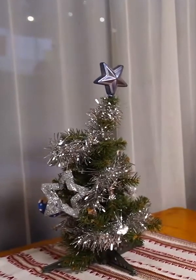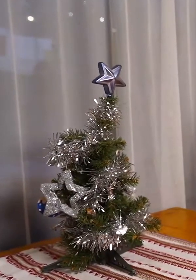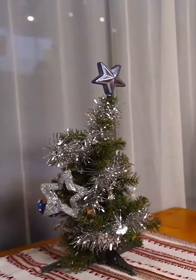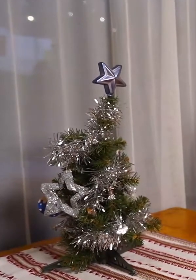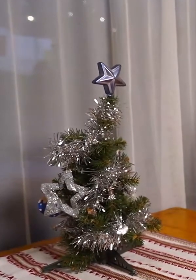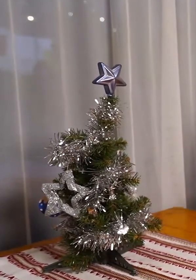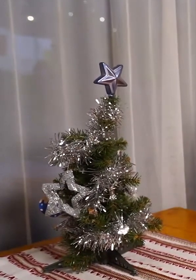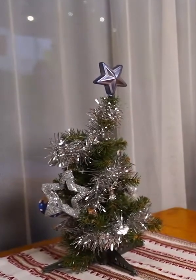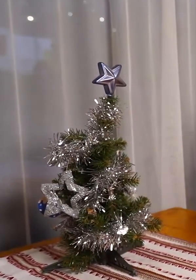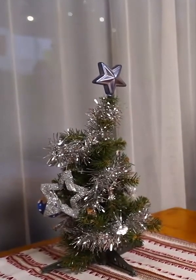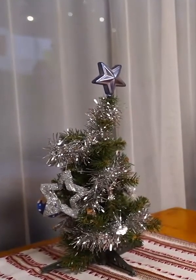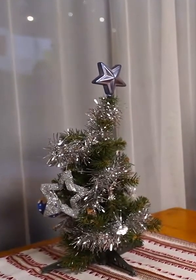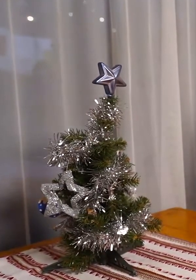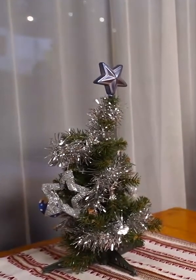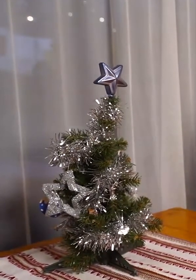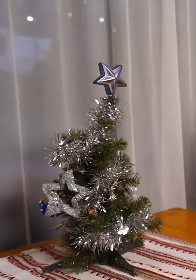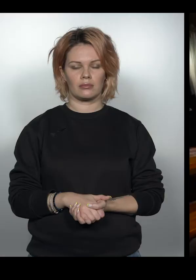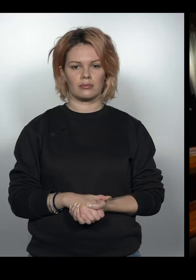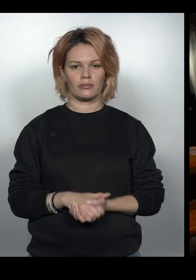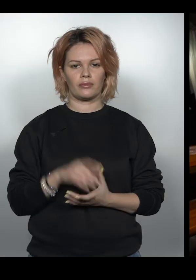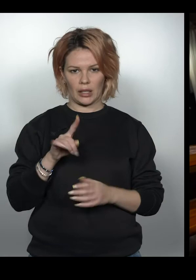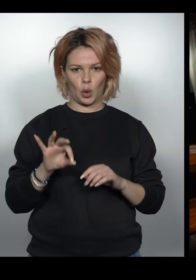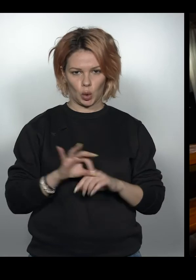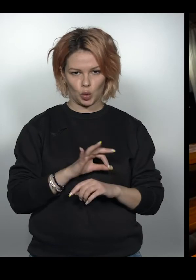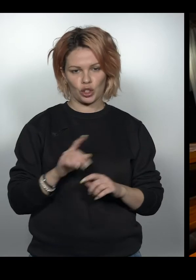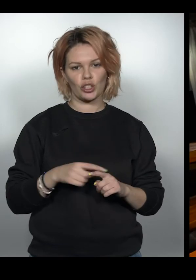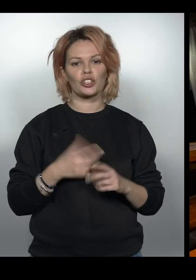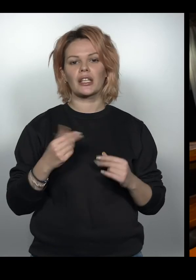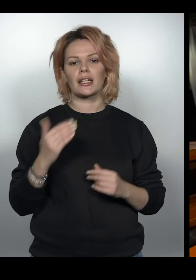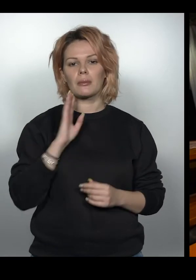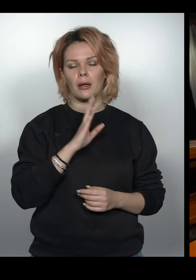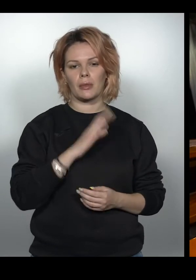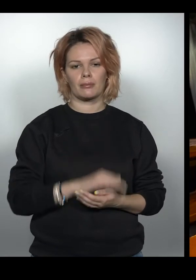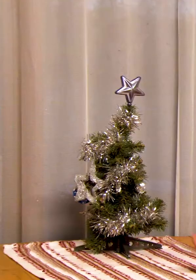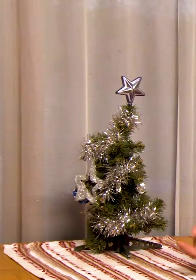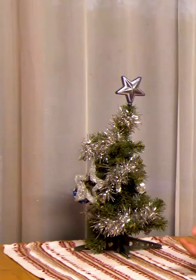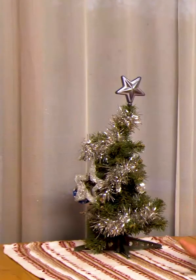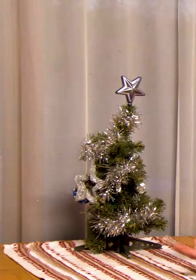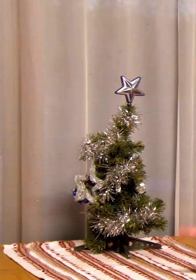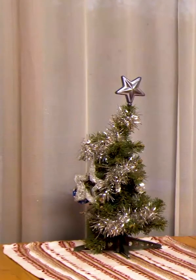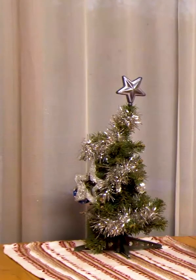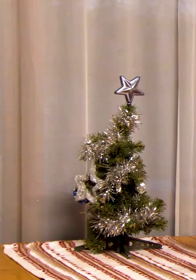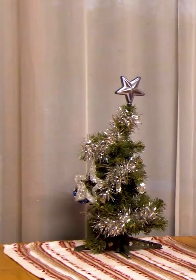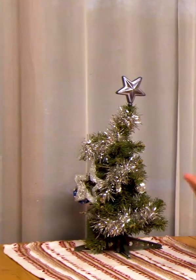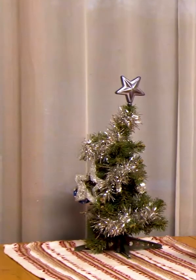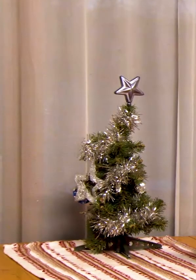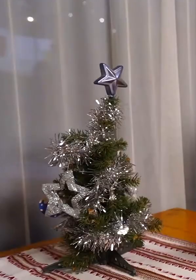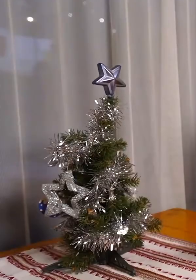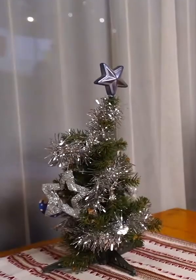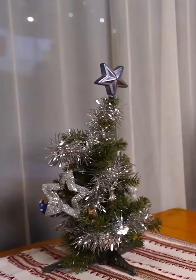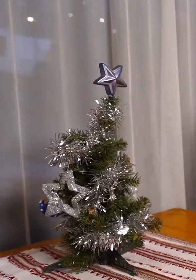Але коли є така можливість, я повертаюсь та забираю її. Ти одружений чи де її мама? Ми розлучені.